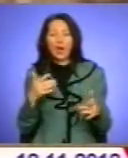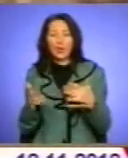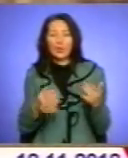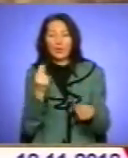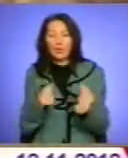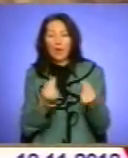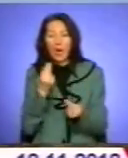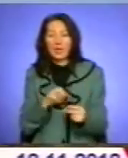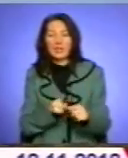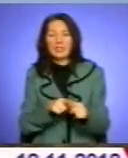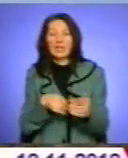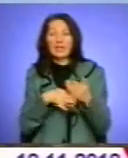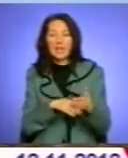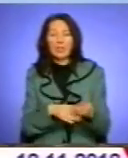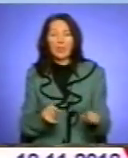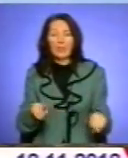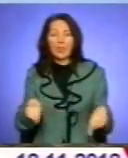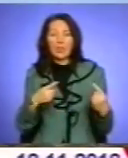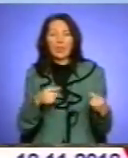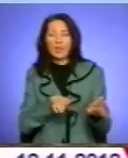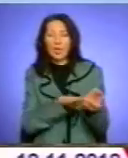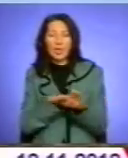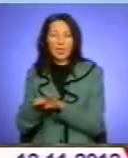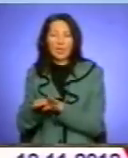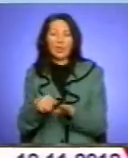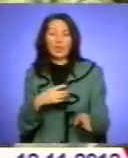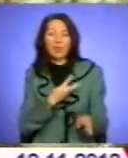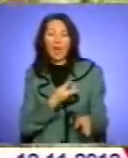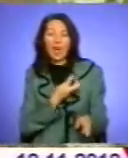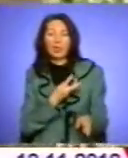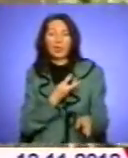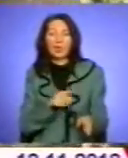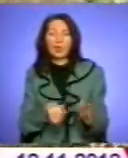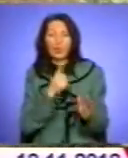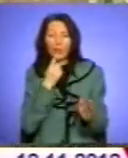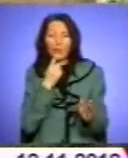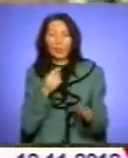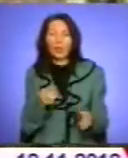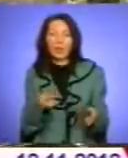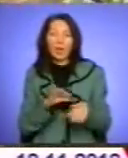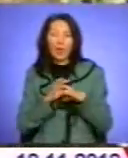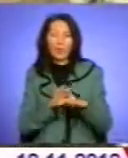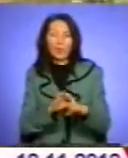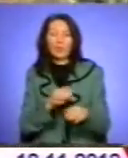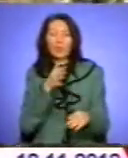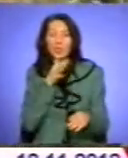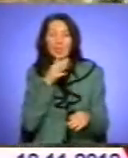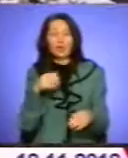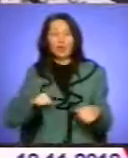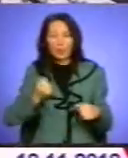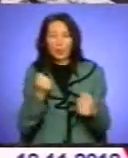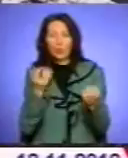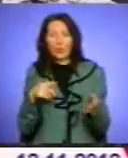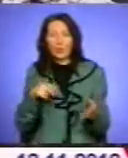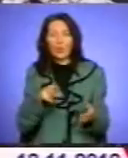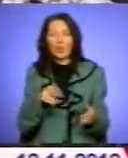рівень адреналіну в крові, відволіктися від повсякденного життя і приємно провести час з друзями. Просто вийти на прогулянку у поле чи ліс